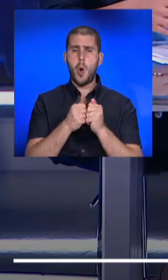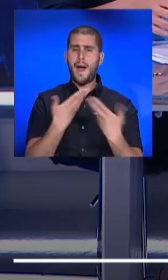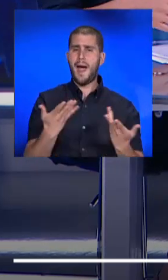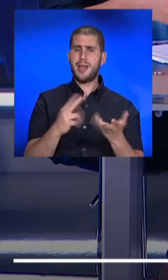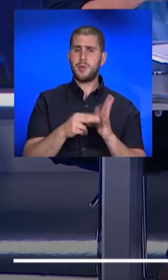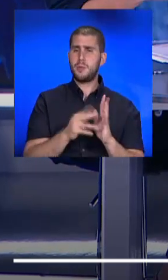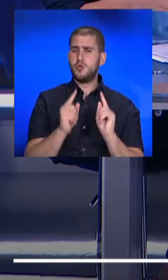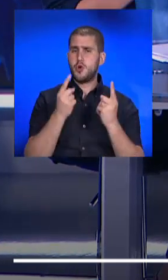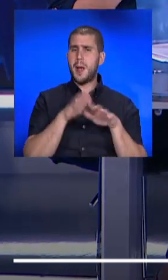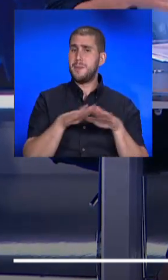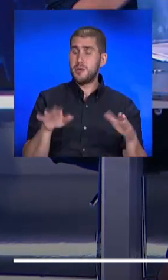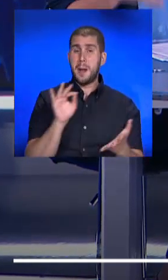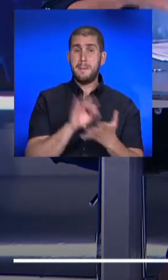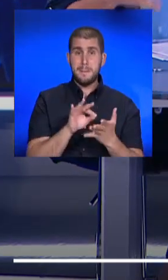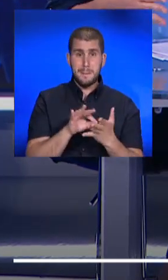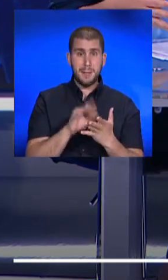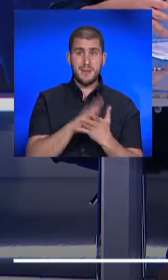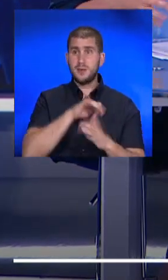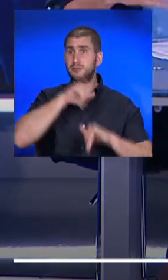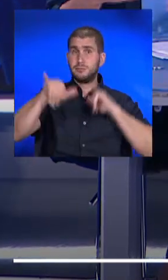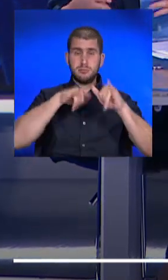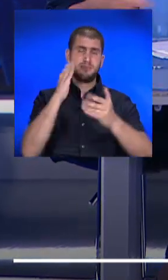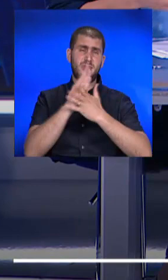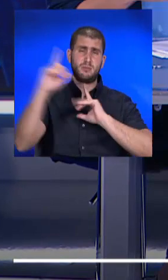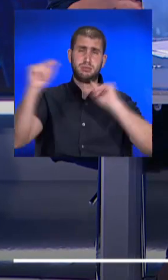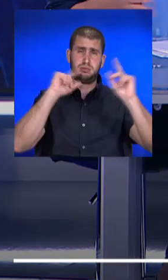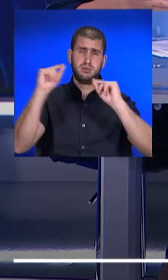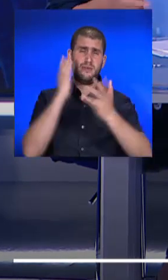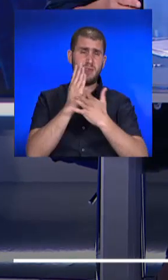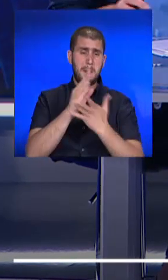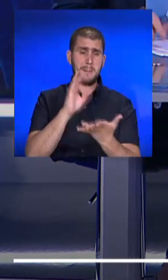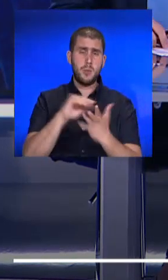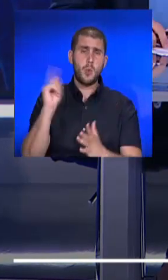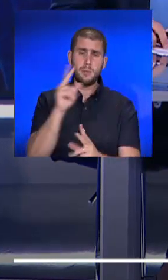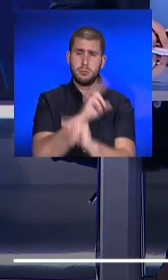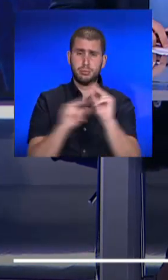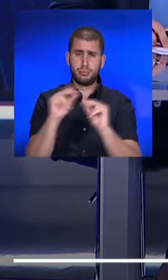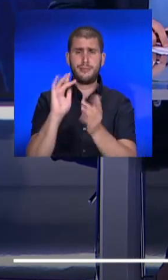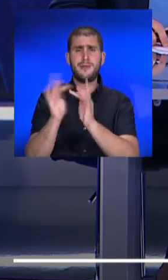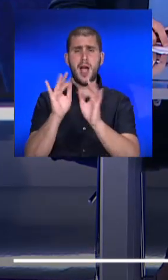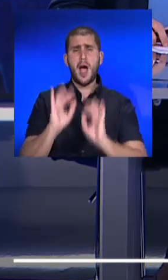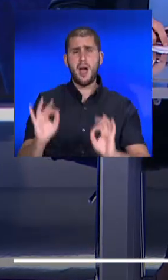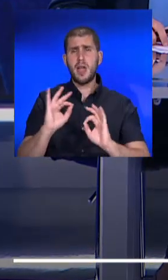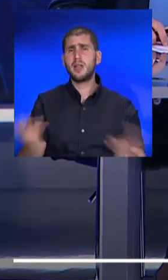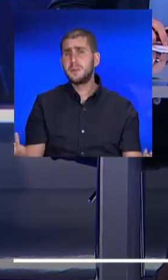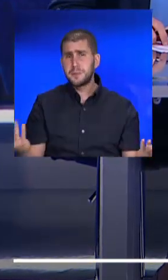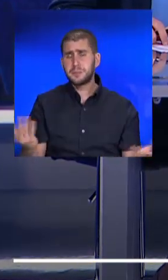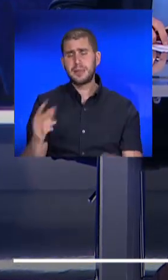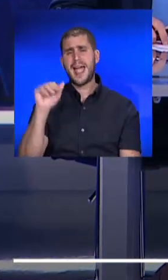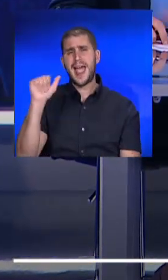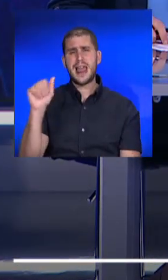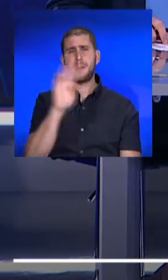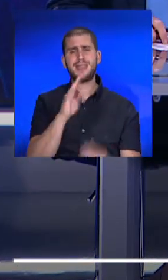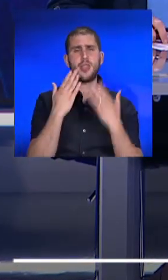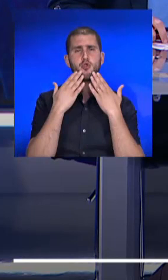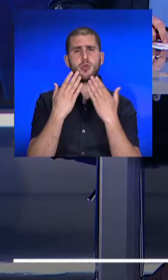שקורה בשטח, כשבעצם הרכבת האווירית כבר מתחילה בזמן שכולם עוד ממשיכים לריב על המתווה הזה. אלי ביטן, תודה רבה.